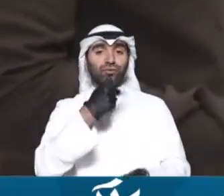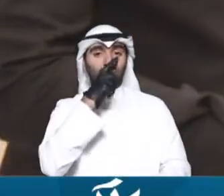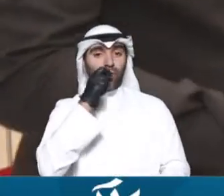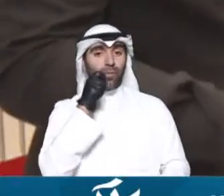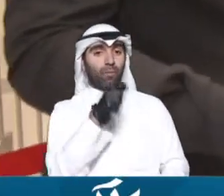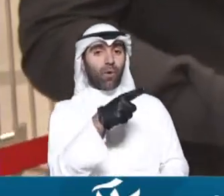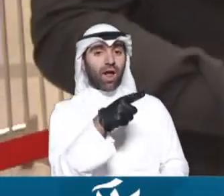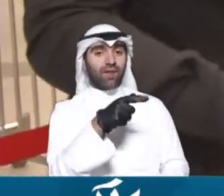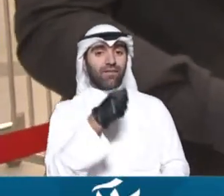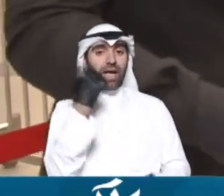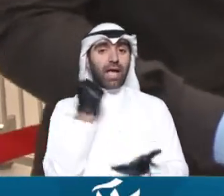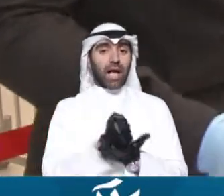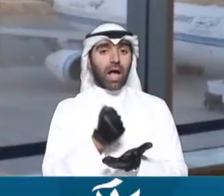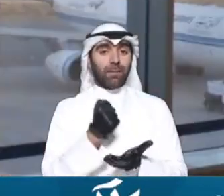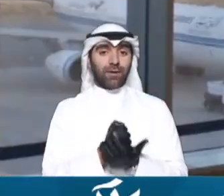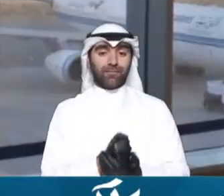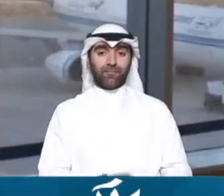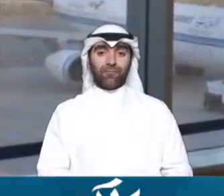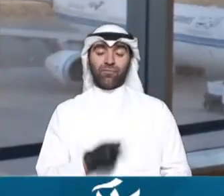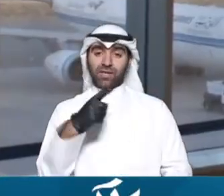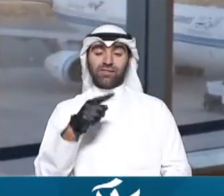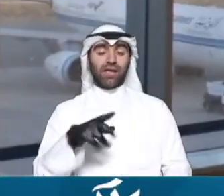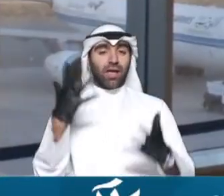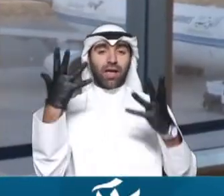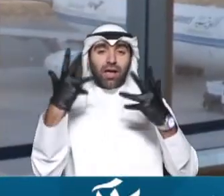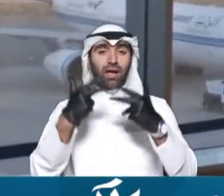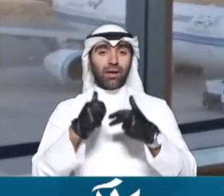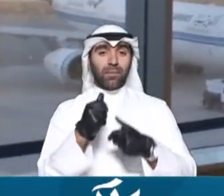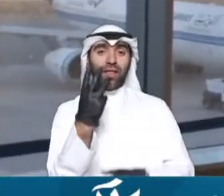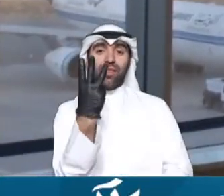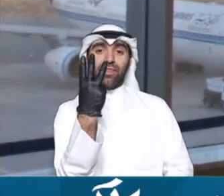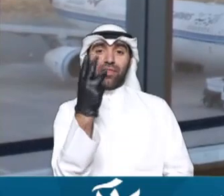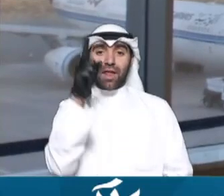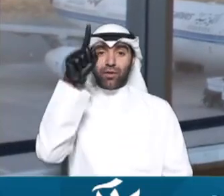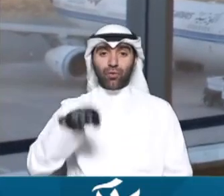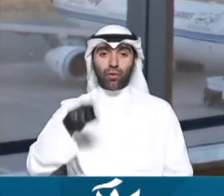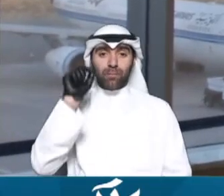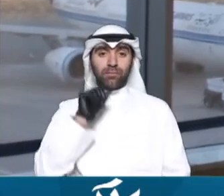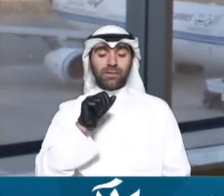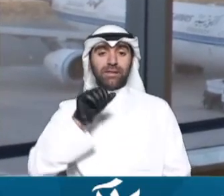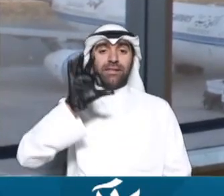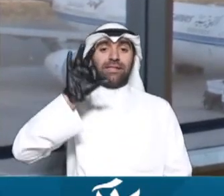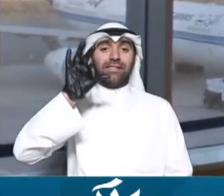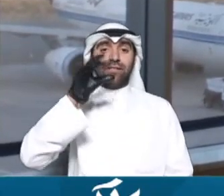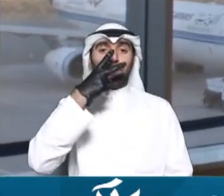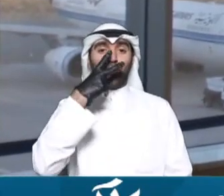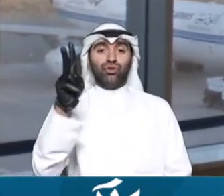الرحلات للجالية الأولى تقريبا 900 شخص إلى 920 شخص خلال هذه الفترة.